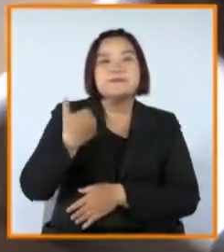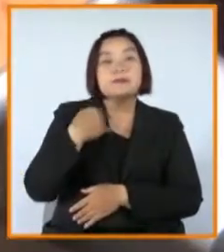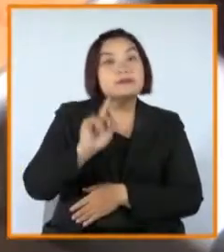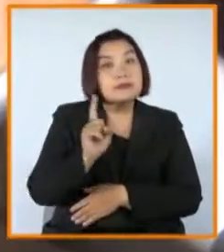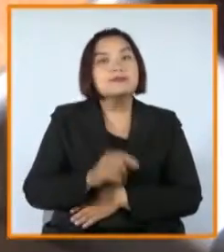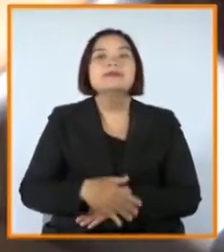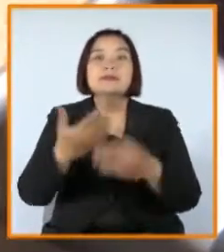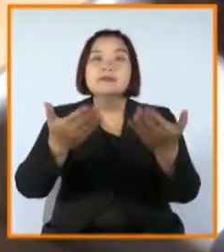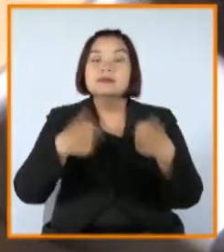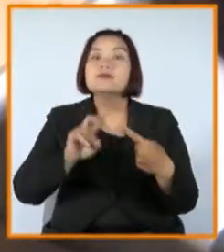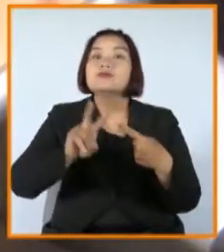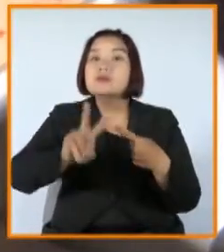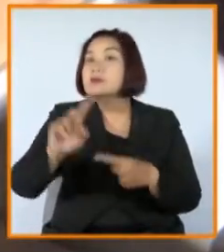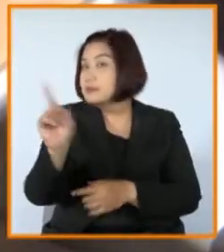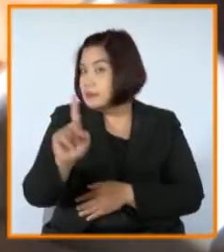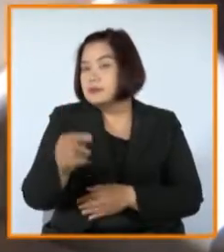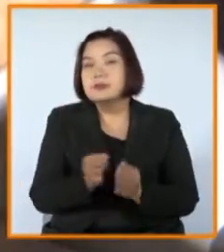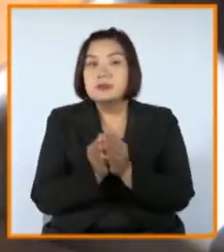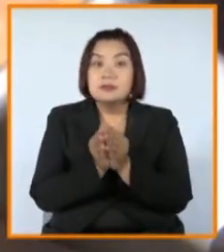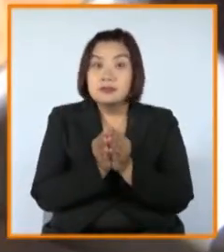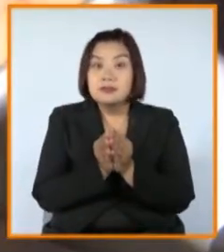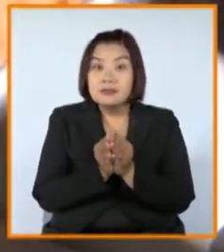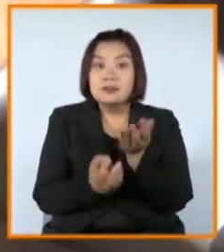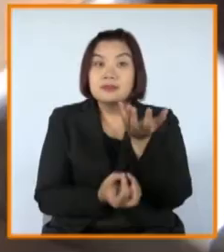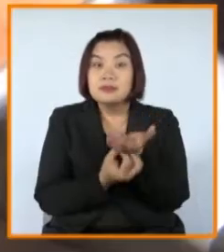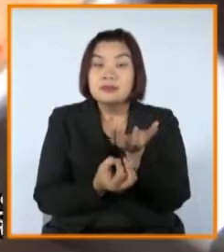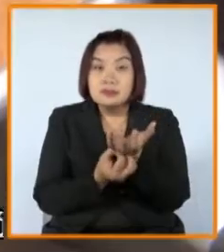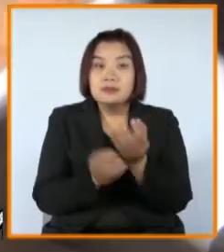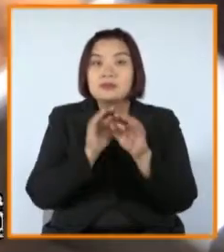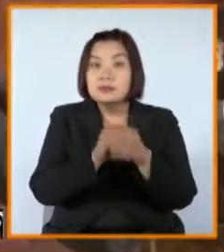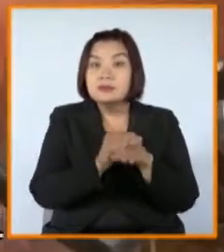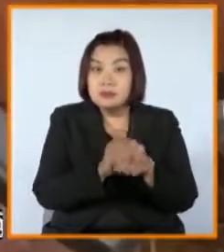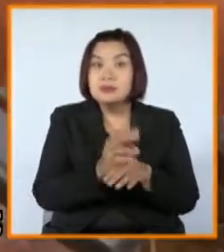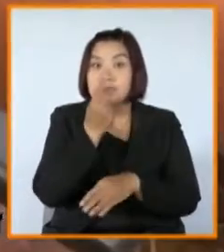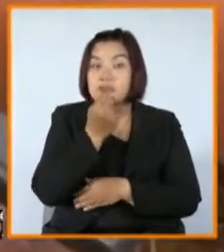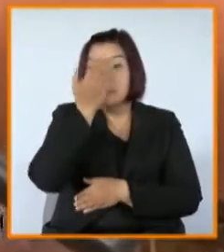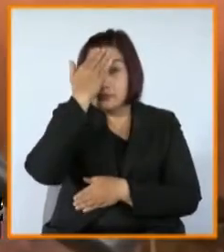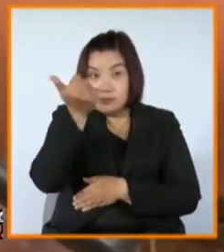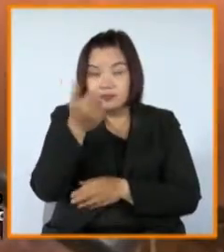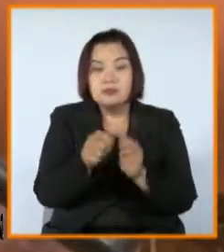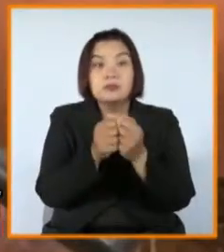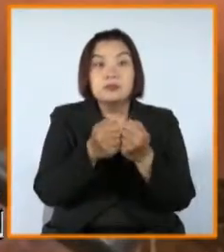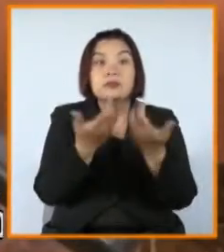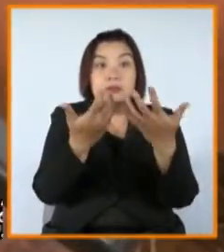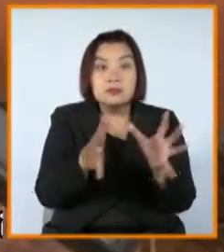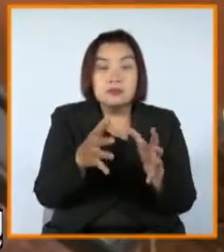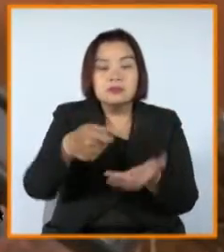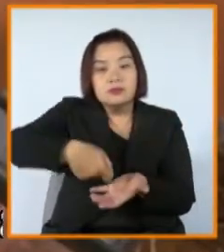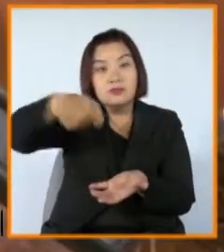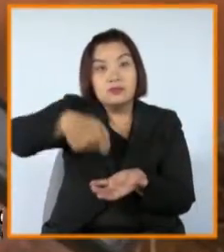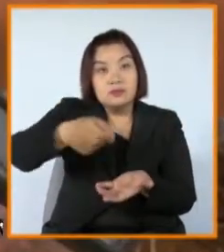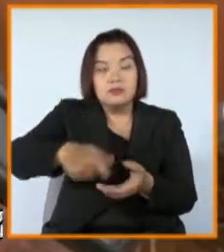อค่ะต่อกันที่เมนูที่2เลยนะคะแกงคั่วหอยขมใบชะพลูแบบนี้ก็นำหอยหอมที่ลวกแล้วนะคะแกะแ